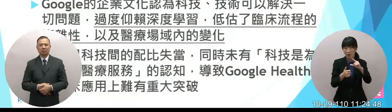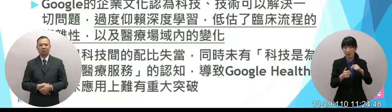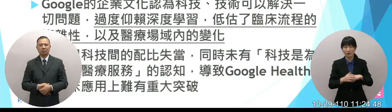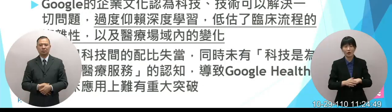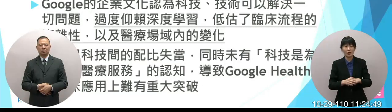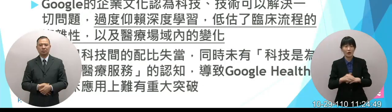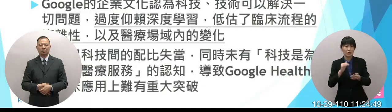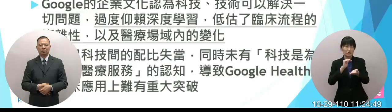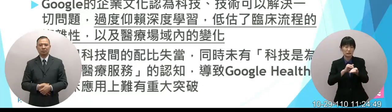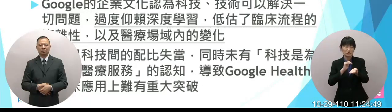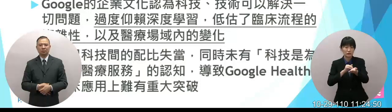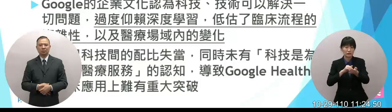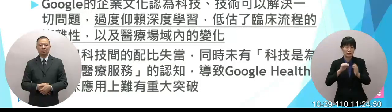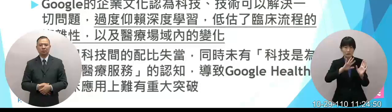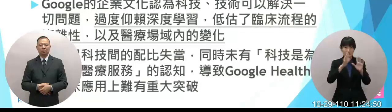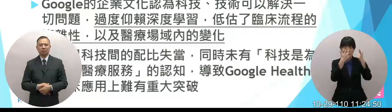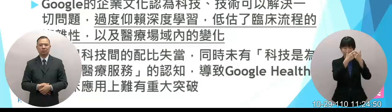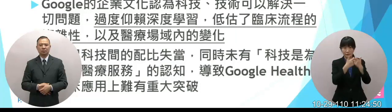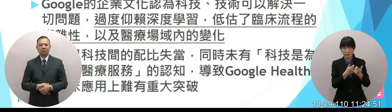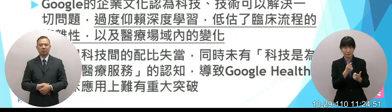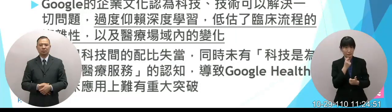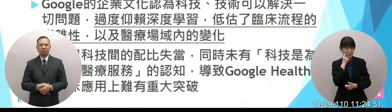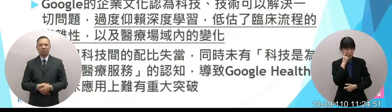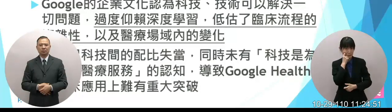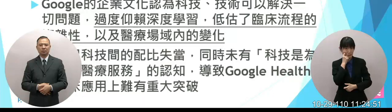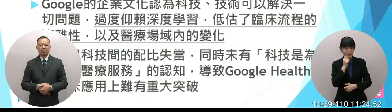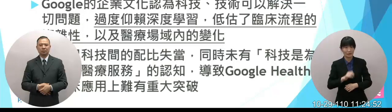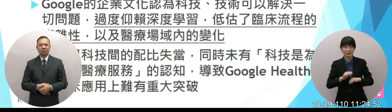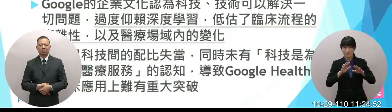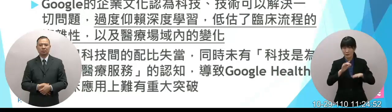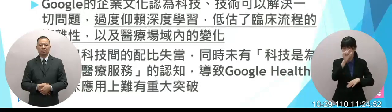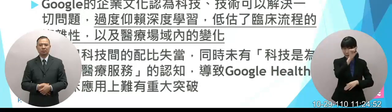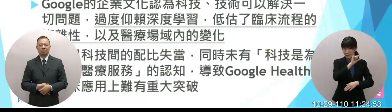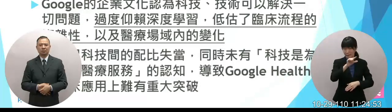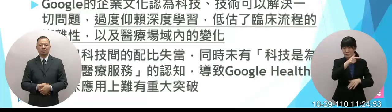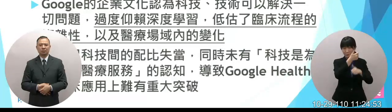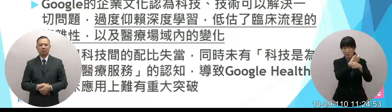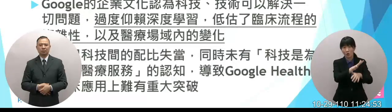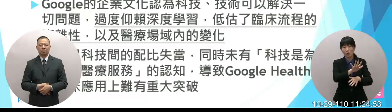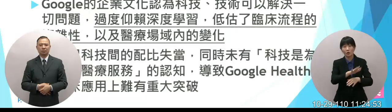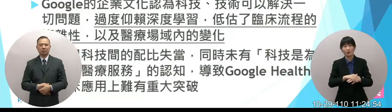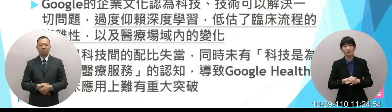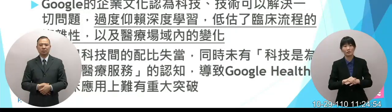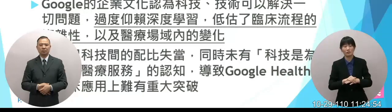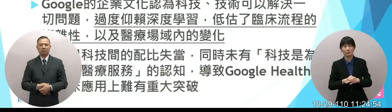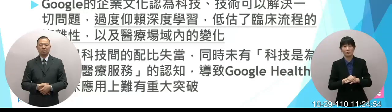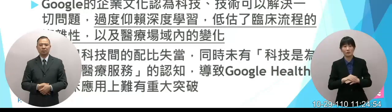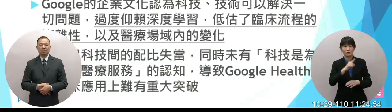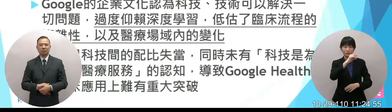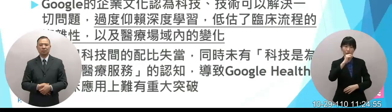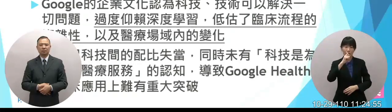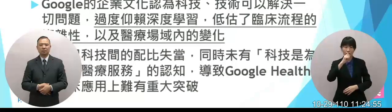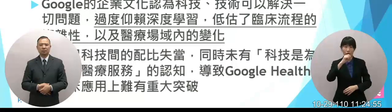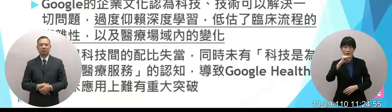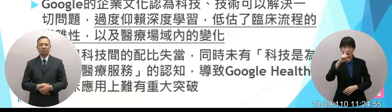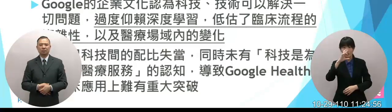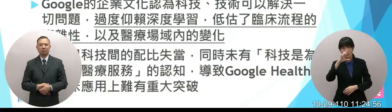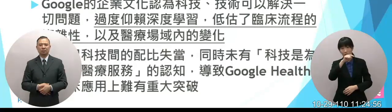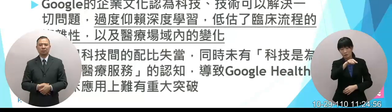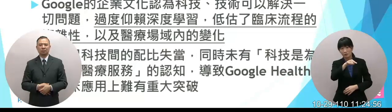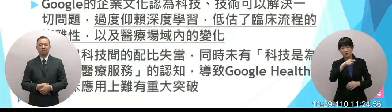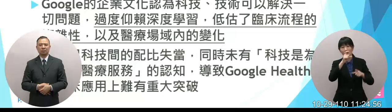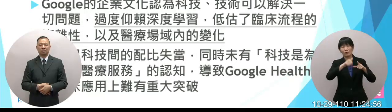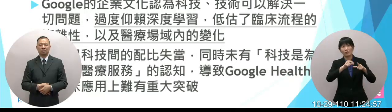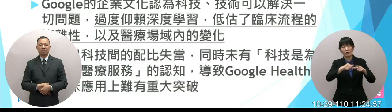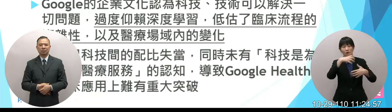床脱节。 Google 的企业文化就是现在我告诉你的，部长。 Google 企业文化，我们随便 Google 也查得到哈。